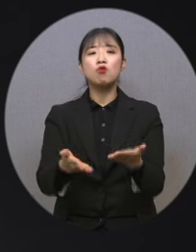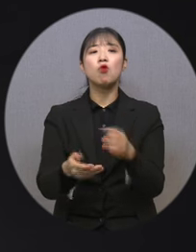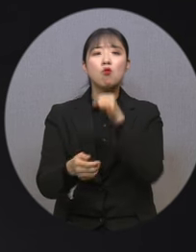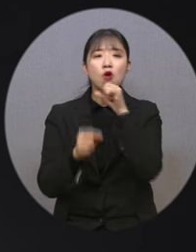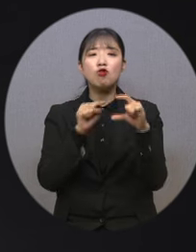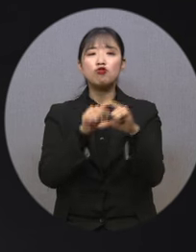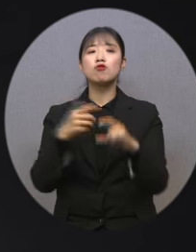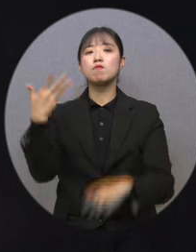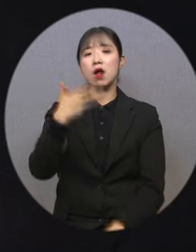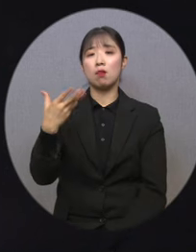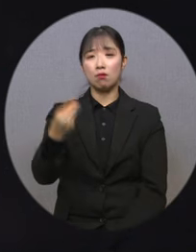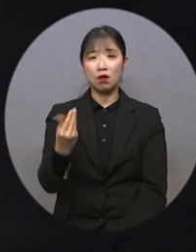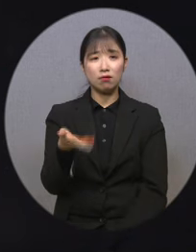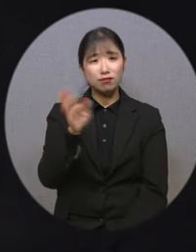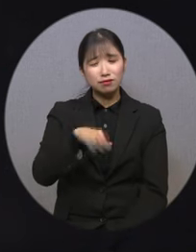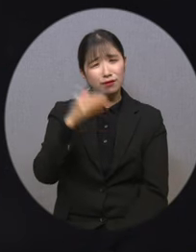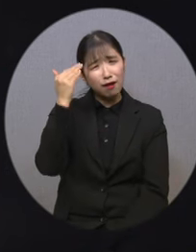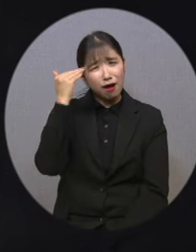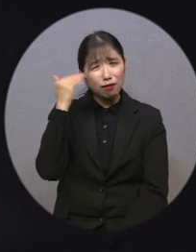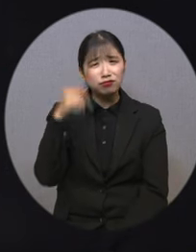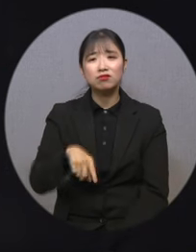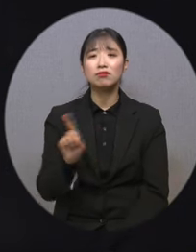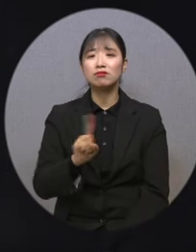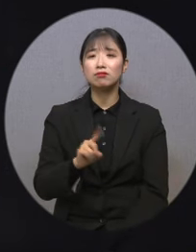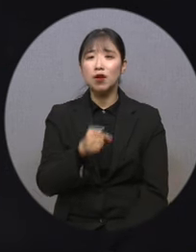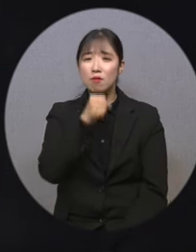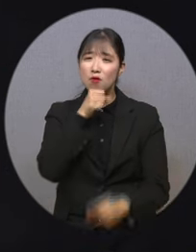근데 우리는 평균이 200만 원도 안 돼.